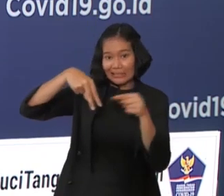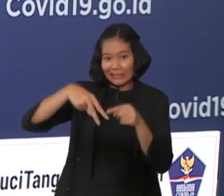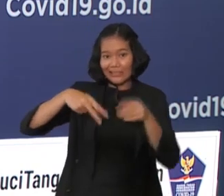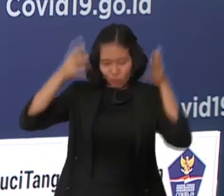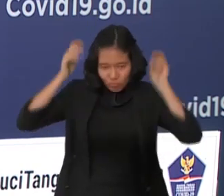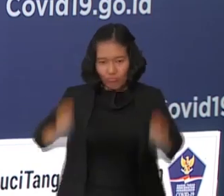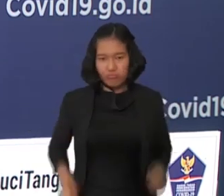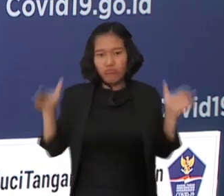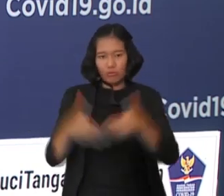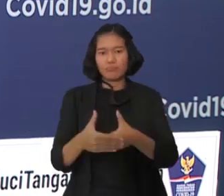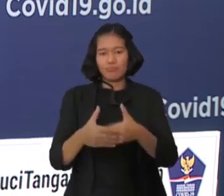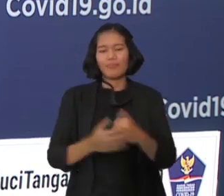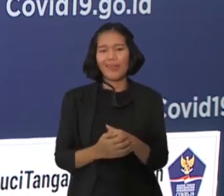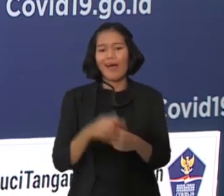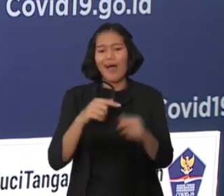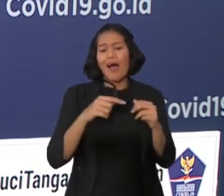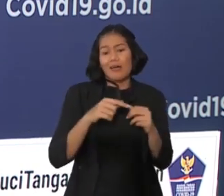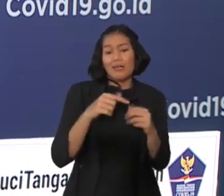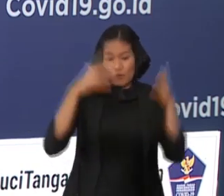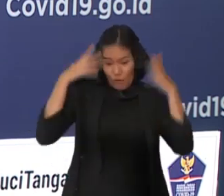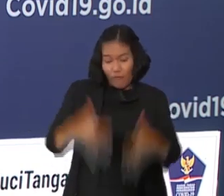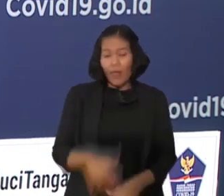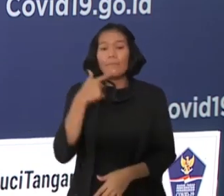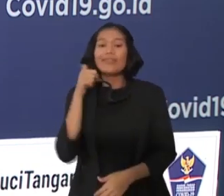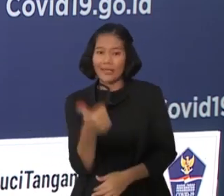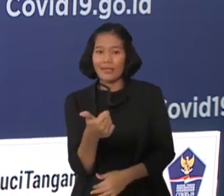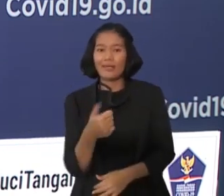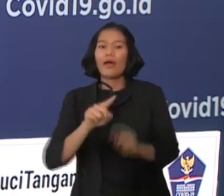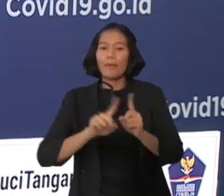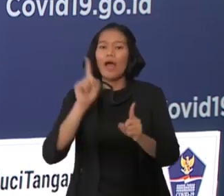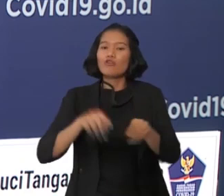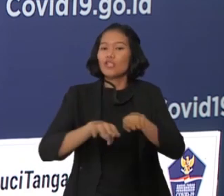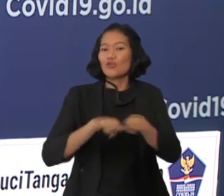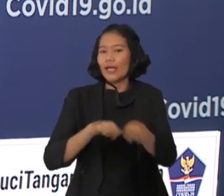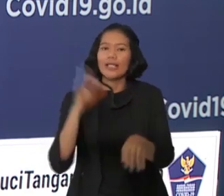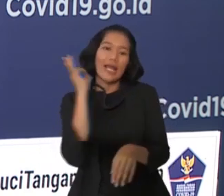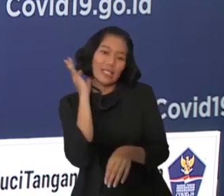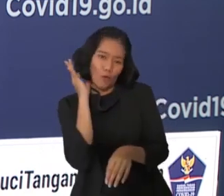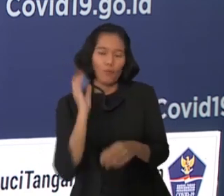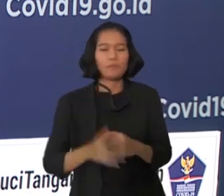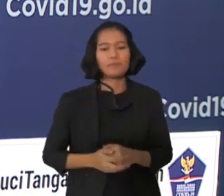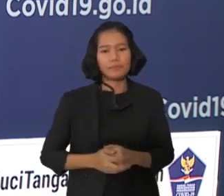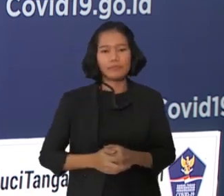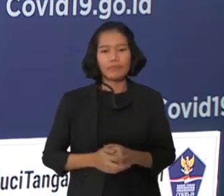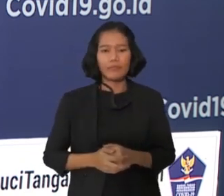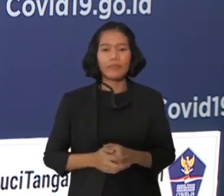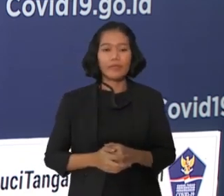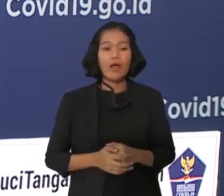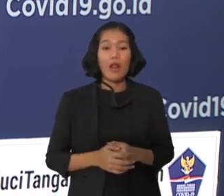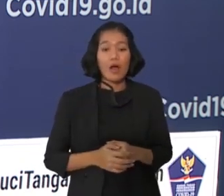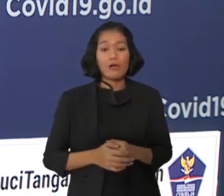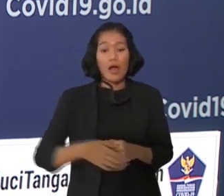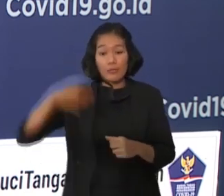penggunaan coverall ini sangat penting disesuaikan dengan tingkat resiko penularan jika tenaga